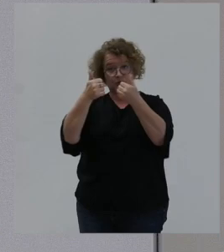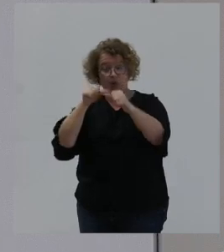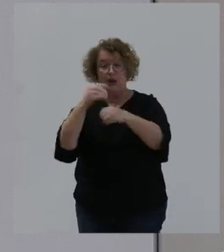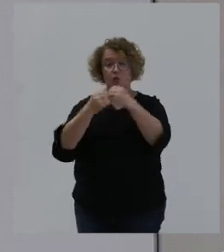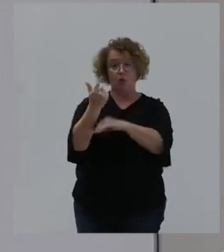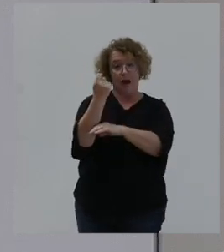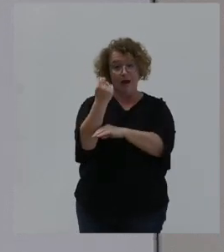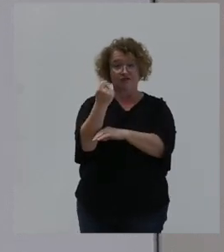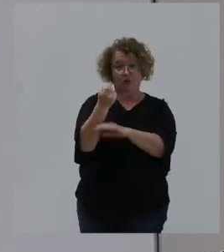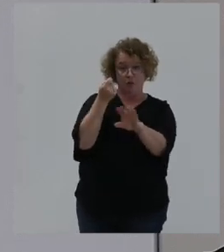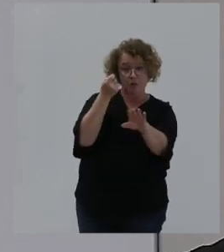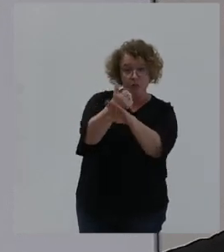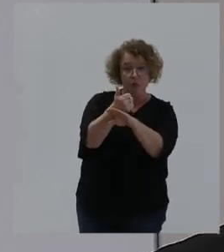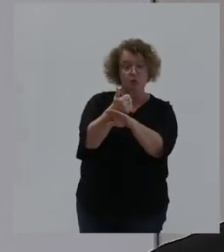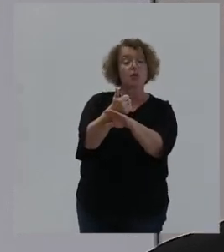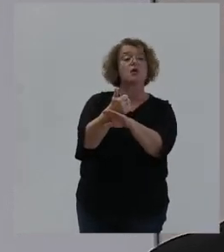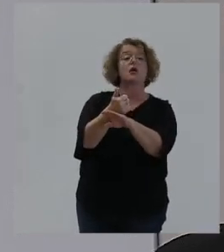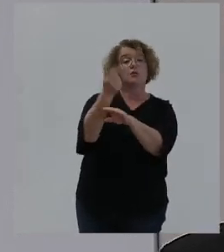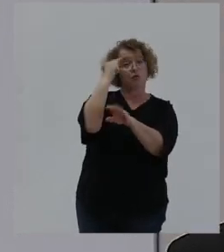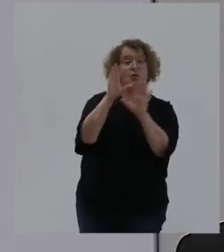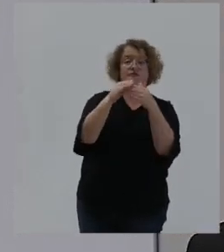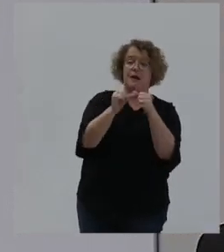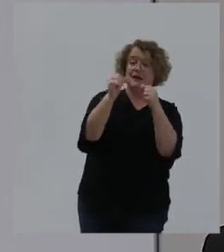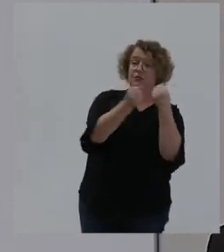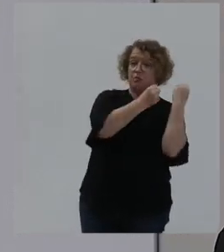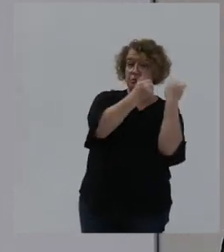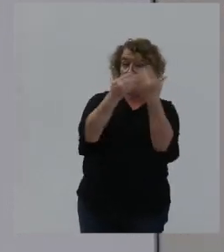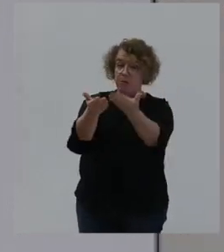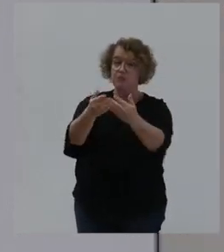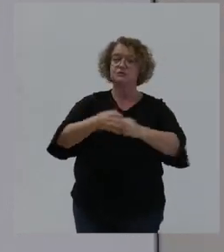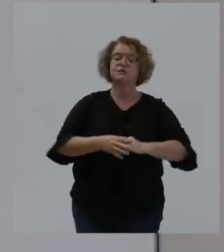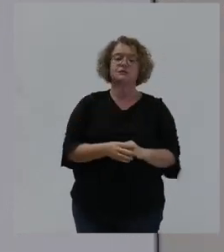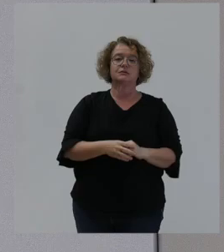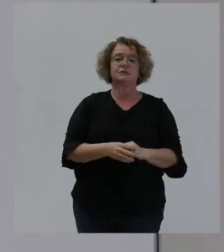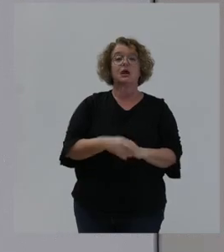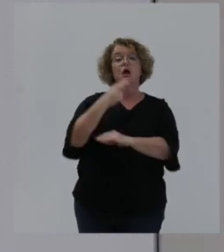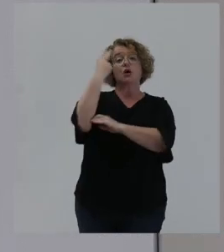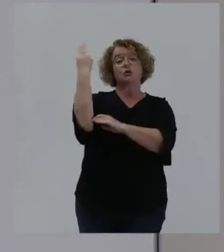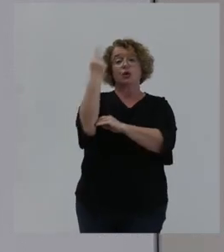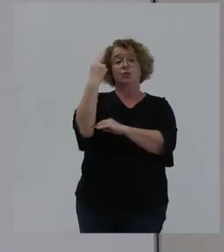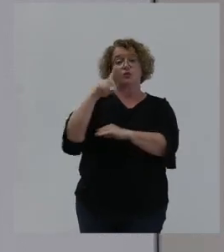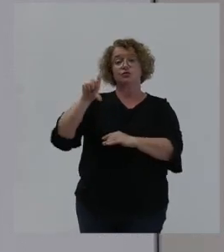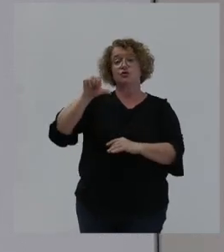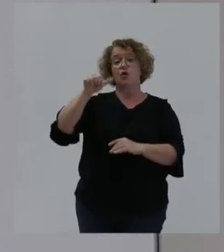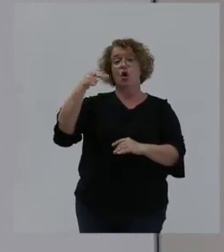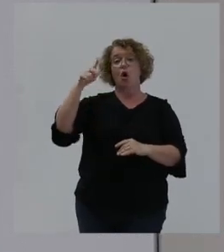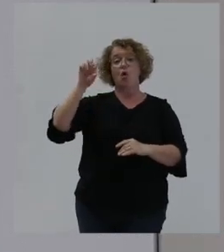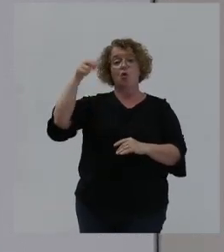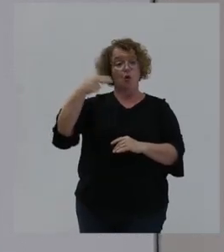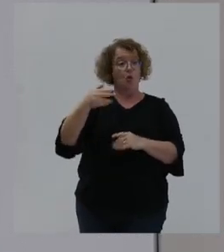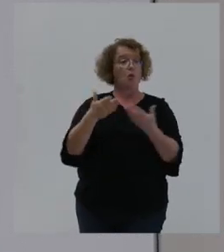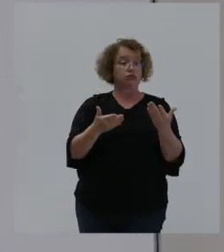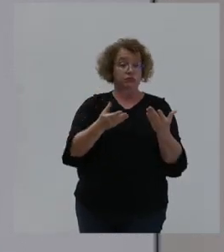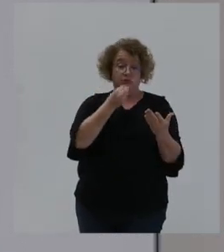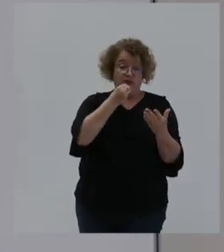financiers, et de leur proposer une offre de formation. Le campus de Langon fonctionne très bien. Il y a